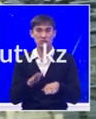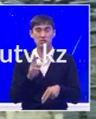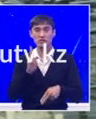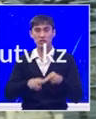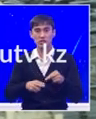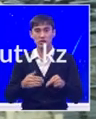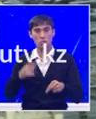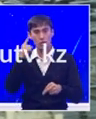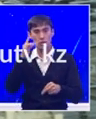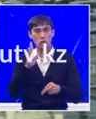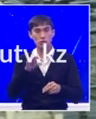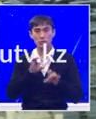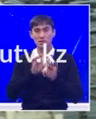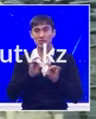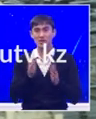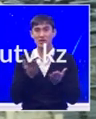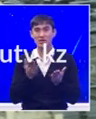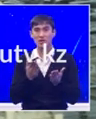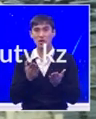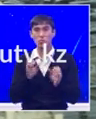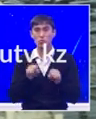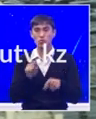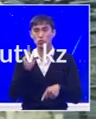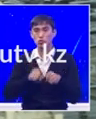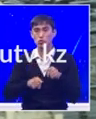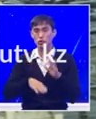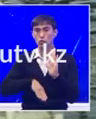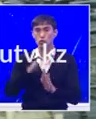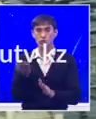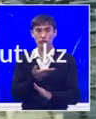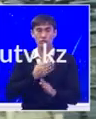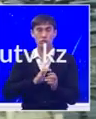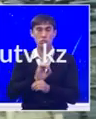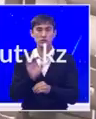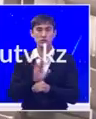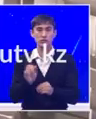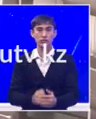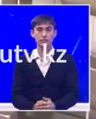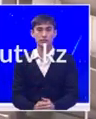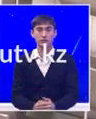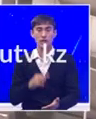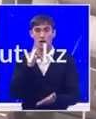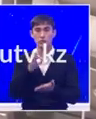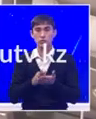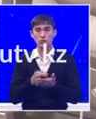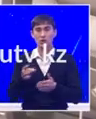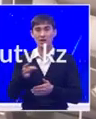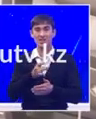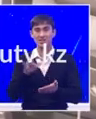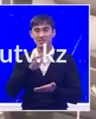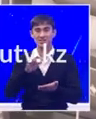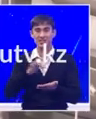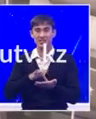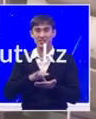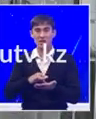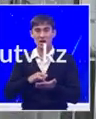завершению, я полагаю, нам расскажут, какие аспекты можно ускорить и улучшить в нашем производстве. Стоит отметить, что региональным центром